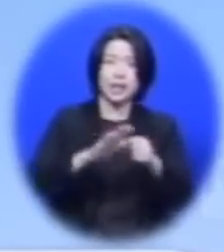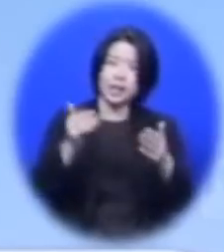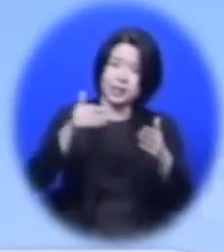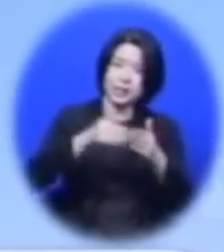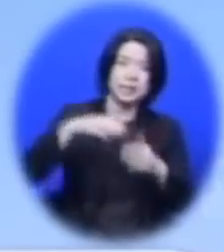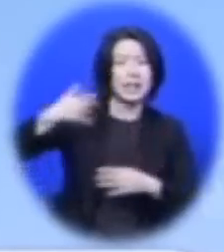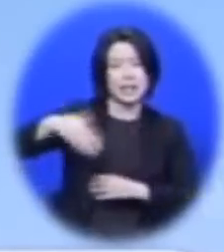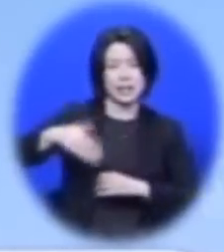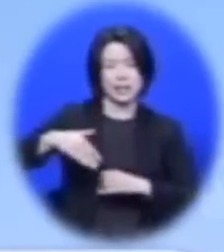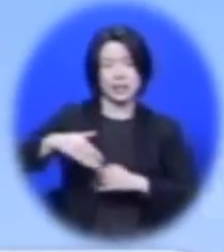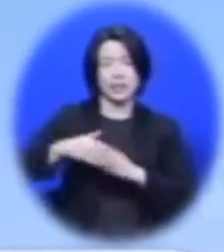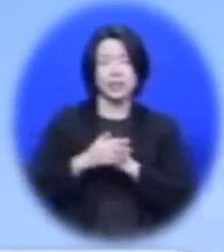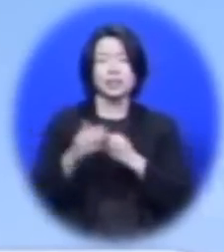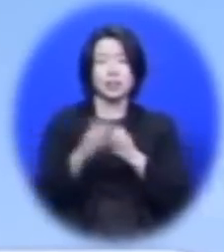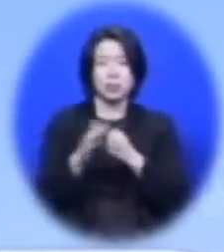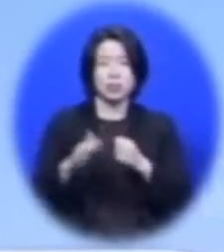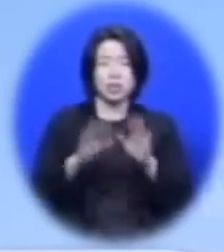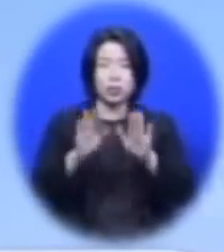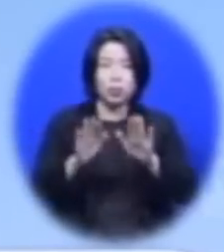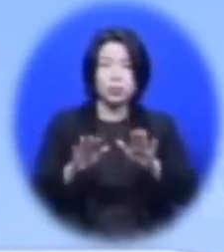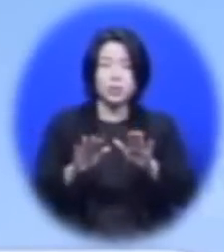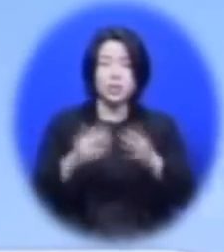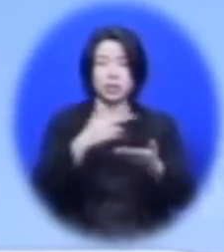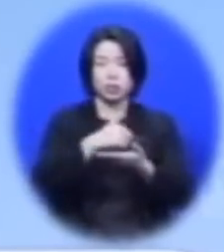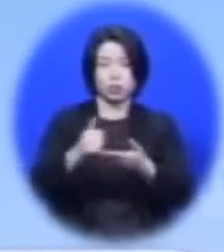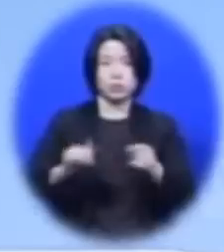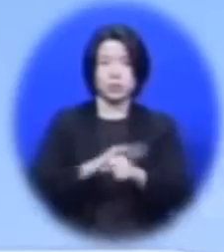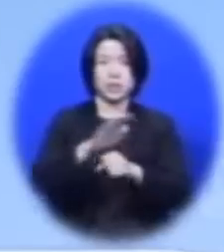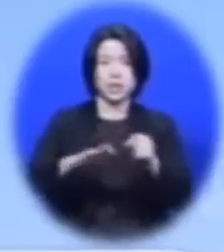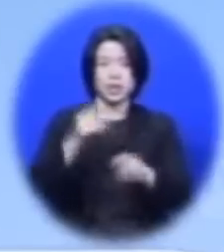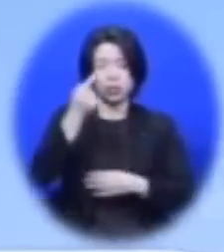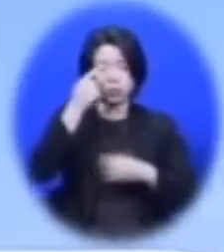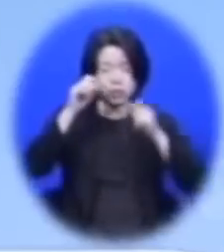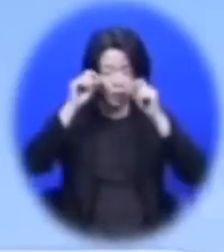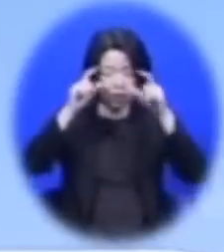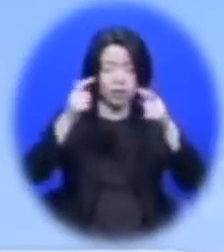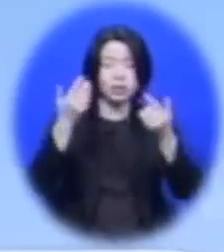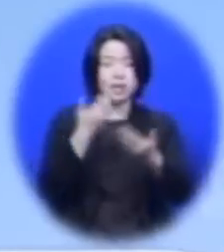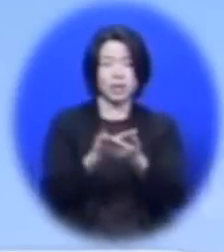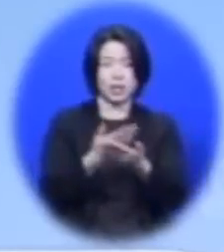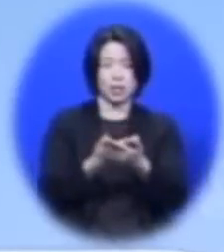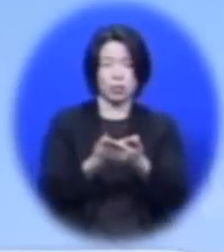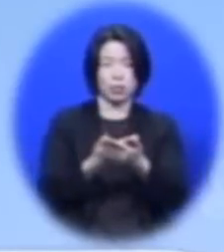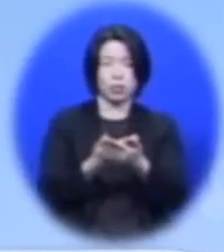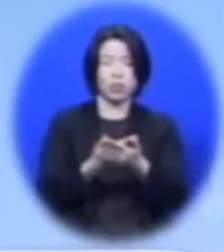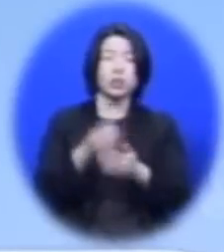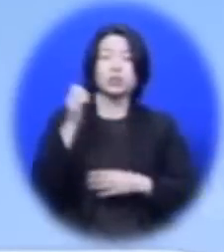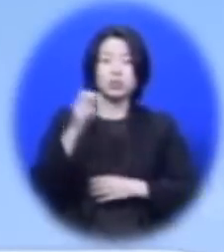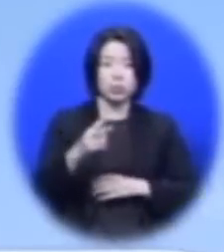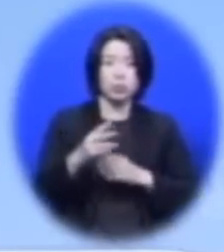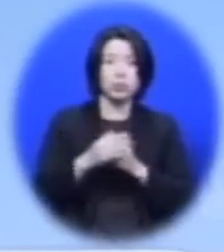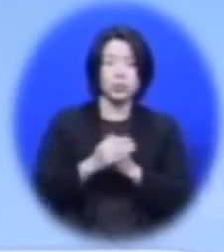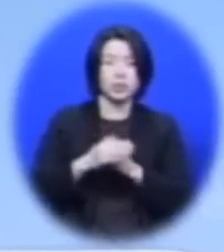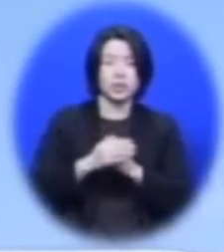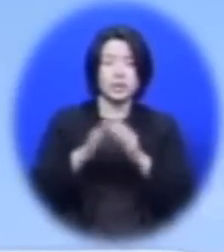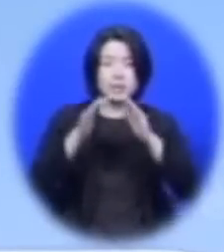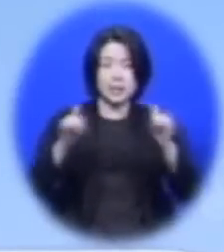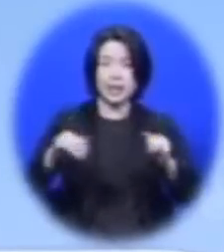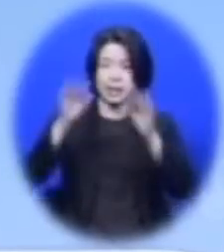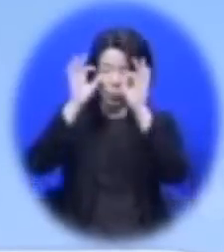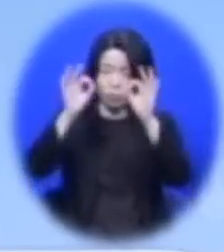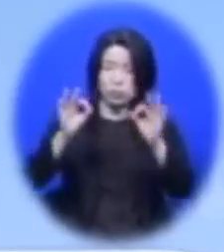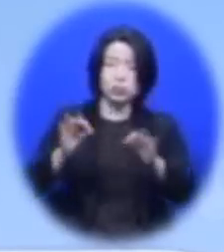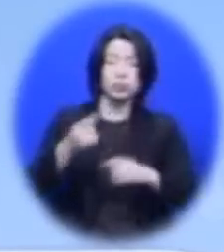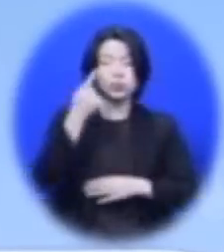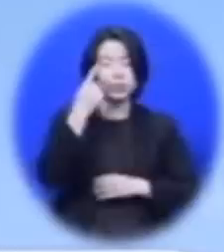때문입니다. 오늘 주님을 사랑하는 눈이 열리게 해달라고, 그리고 사람 보는 눈, 세상